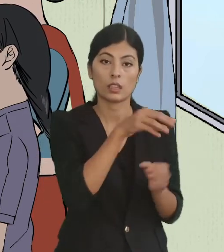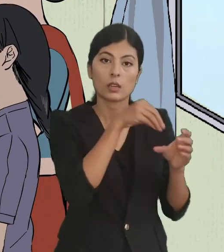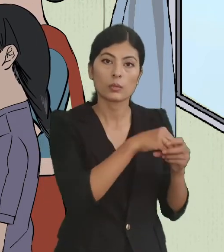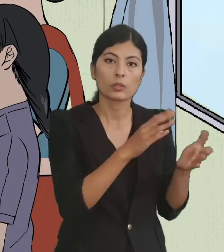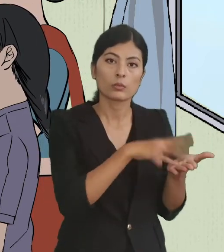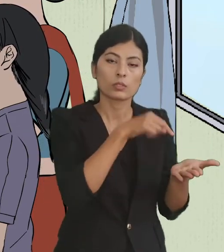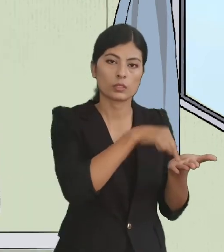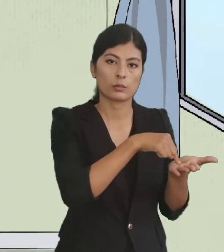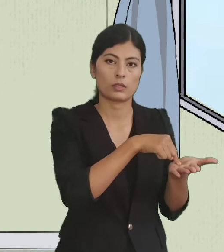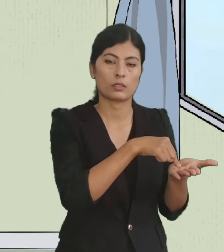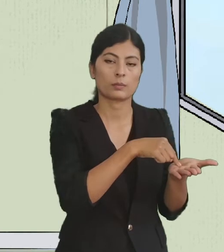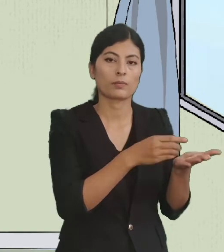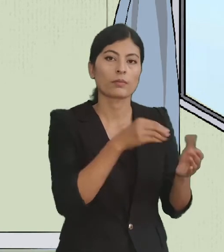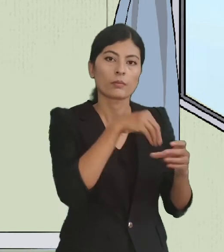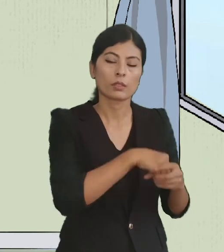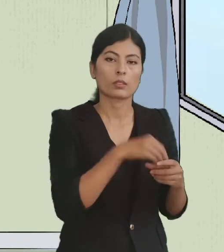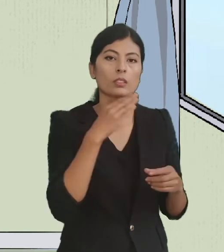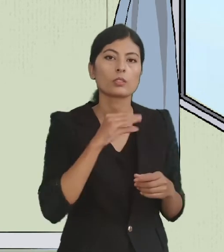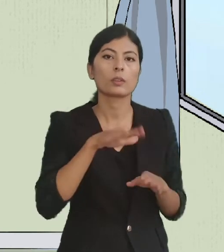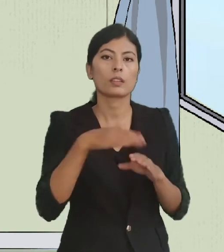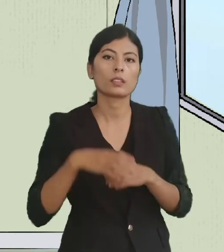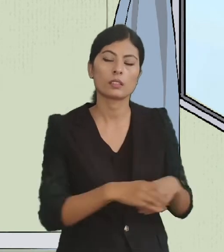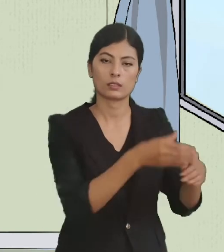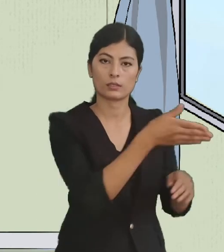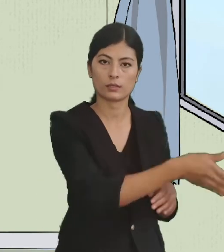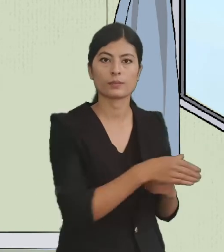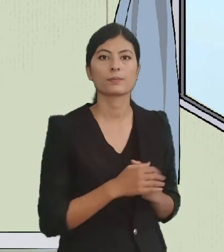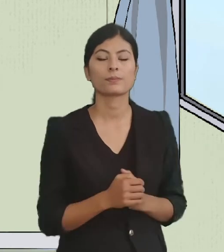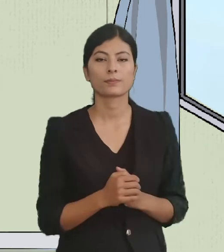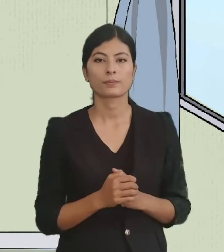वार्डेनले पीडित किशोरीकन पुनर्स्थापना केन्द्रभित्र लिनेछन्।